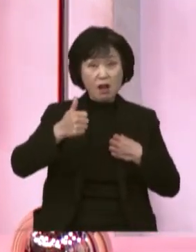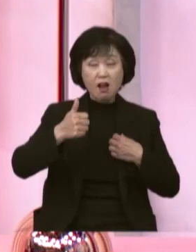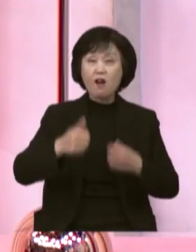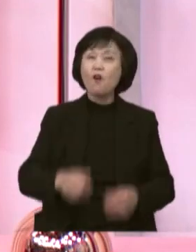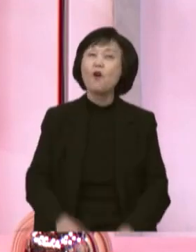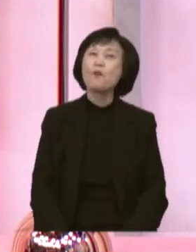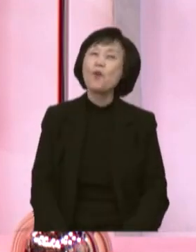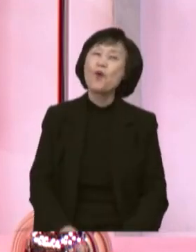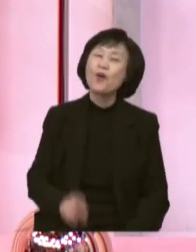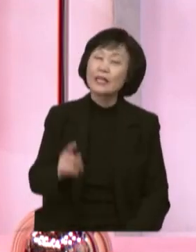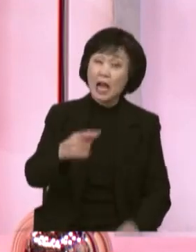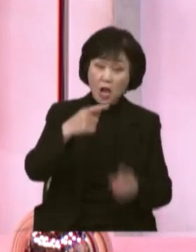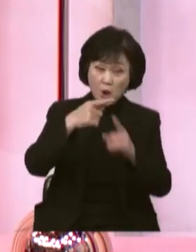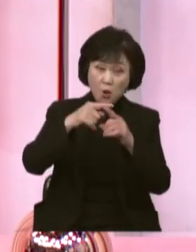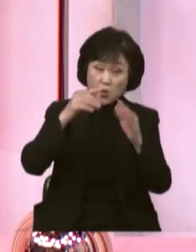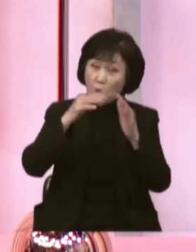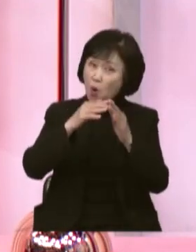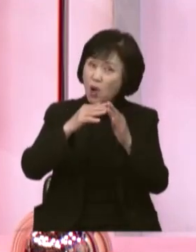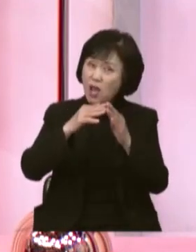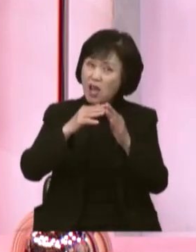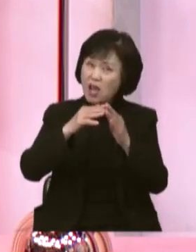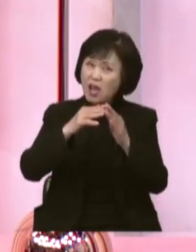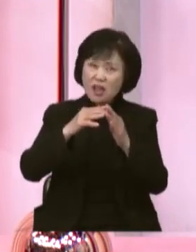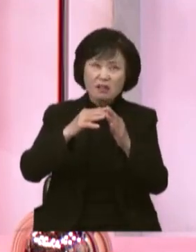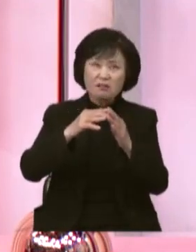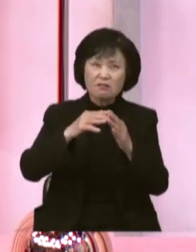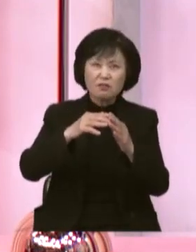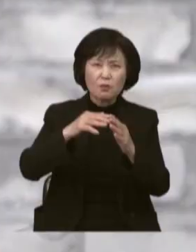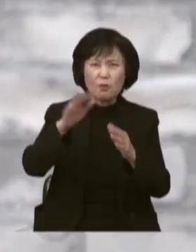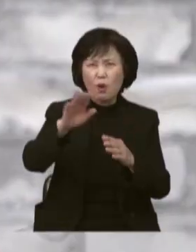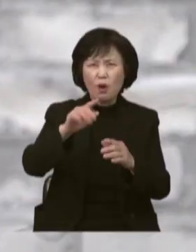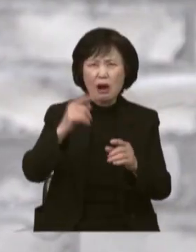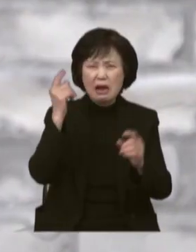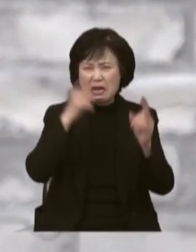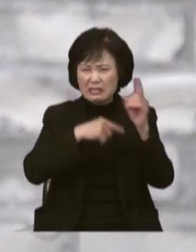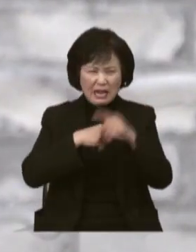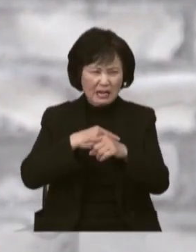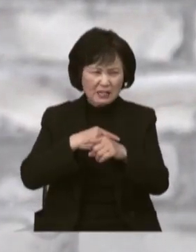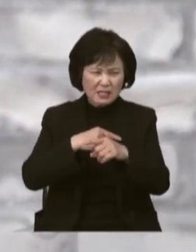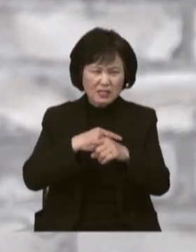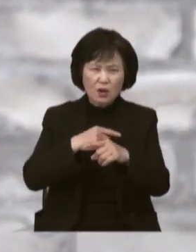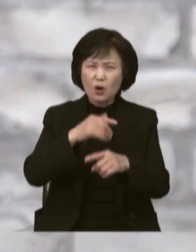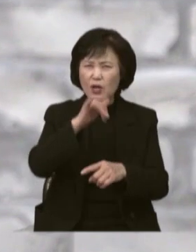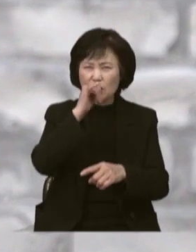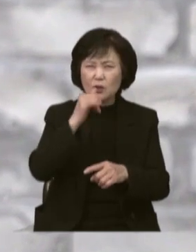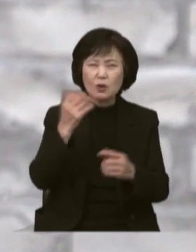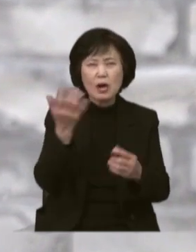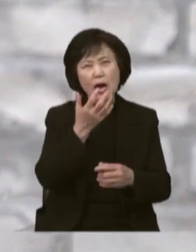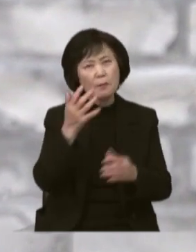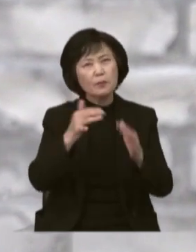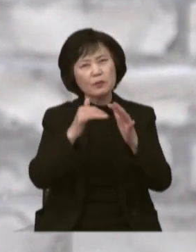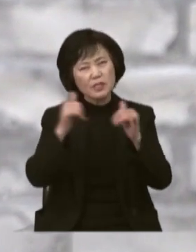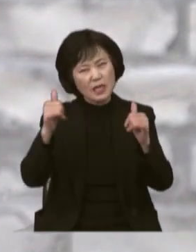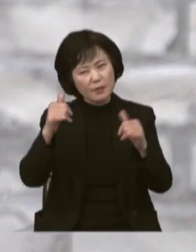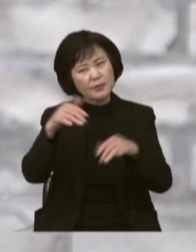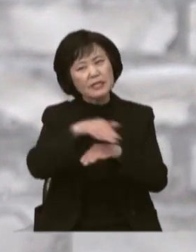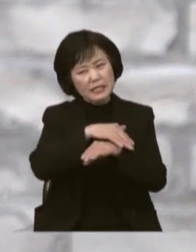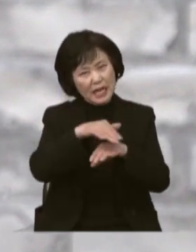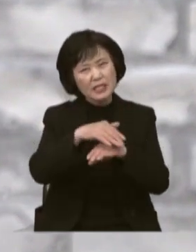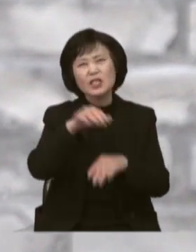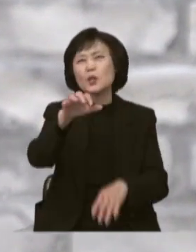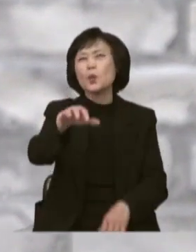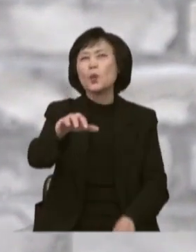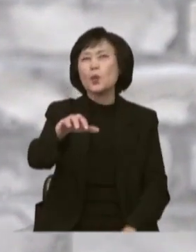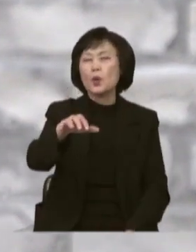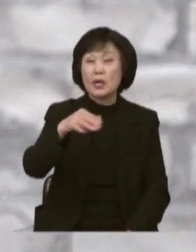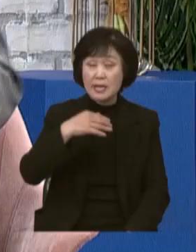정상적이고 이런 사람은 가는 곳이 아니다라고 생각을 하고 있었어요. 있었어요. 엄마가 그런 거 있잖아. 아이고. 좋은 것도 같이 하면